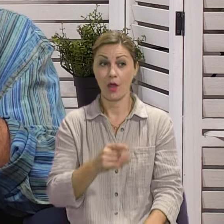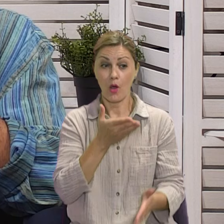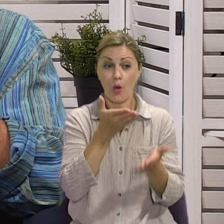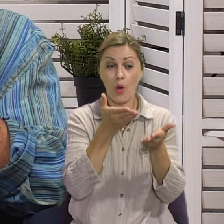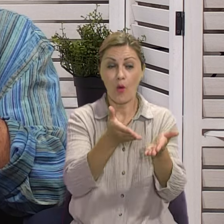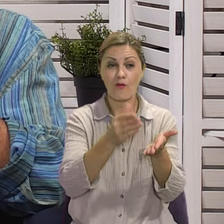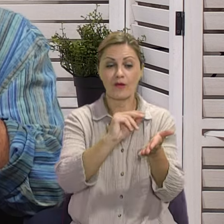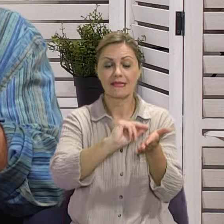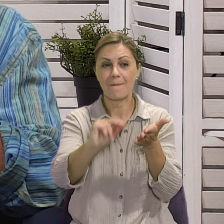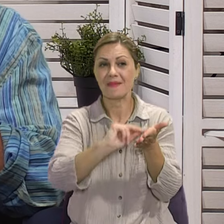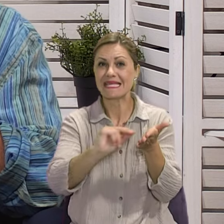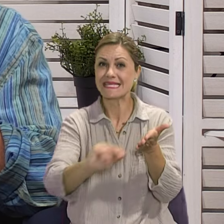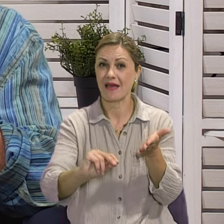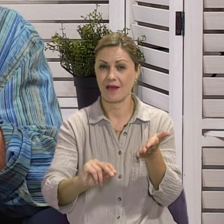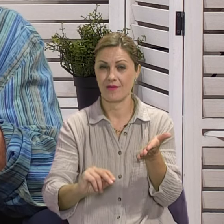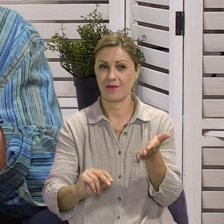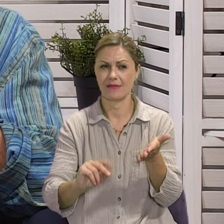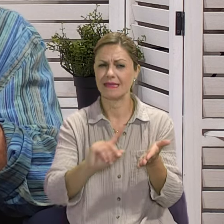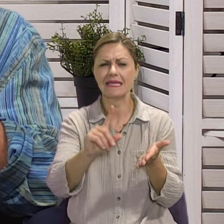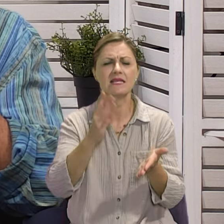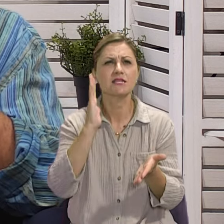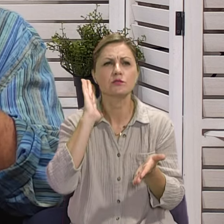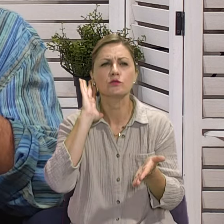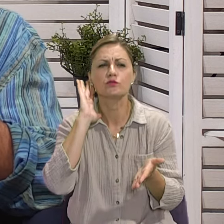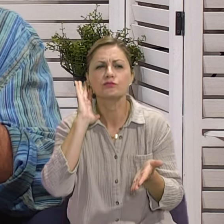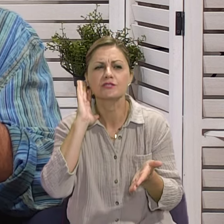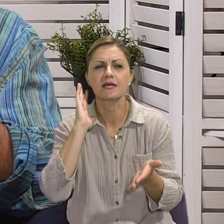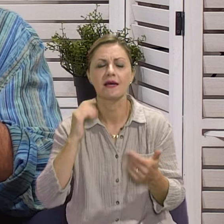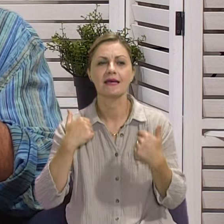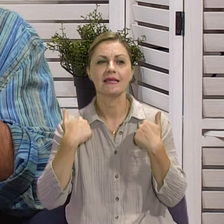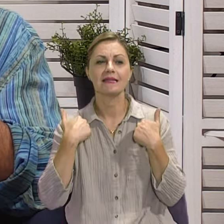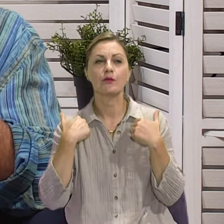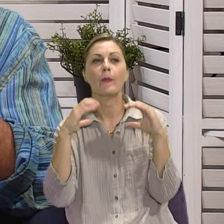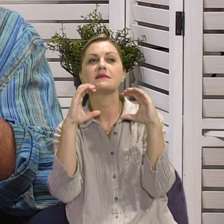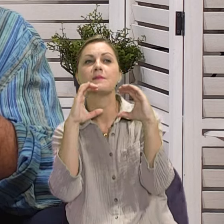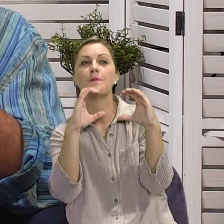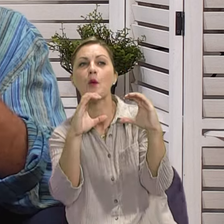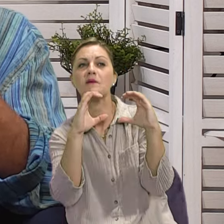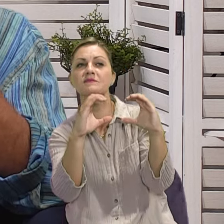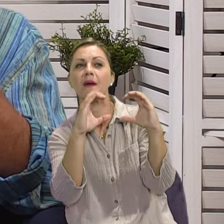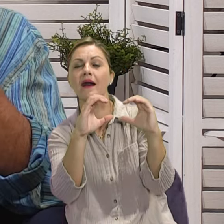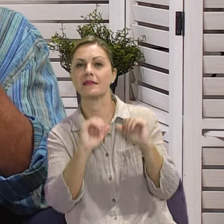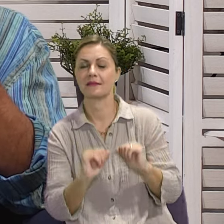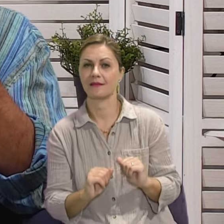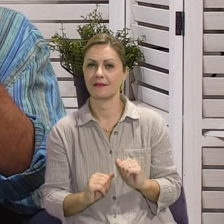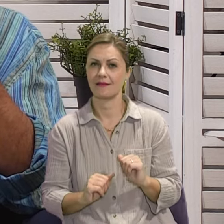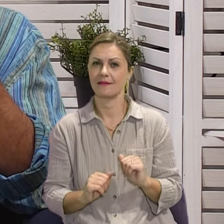sam napisao ne toliko da se sluša, nego da se promatra. Znači,